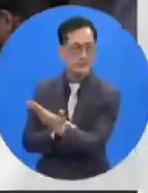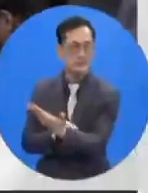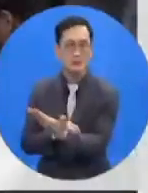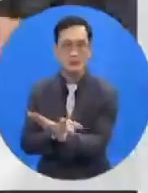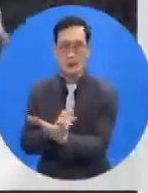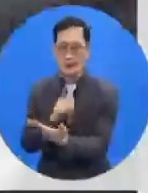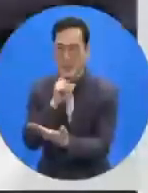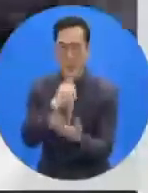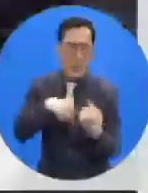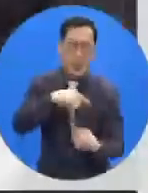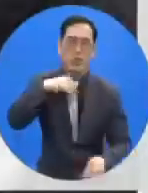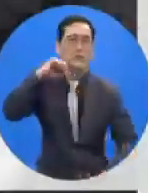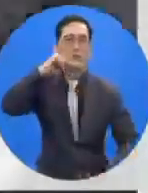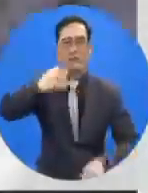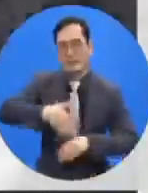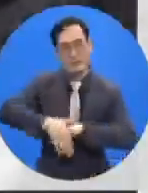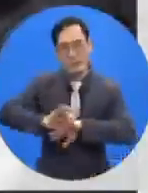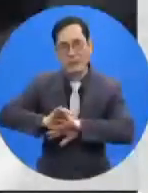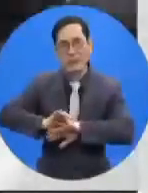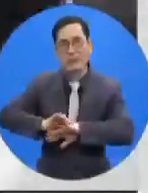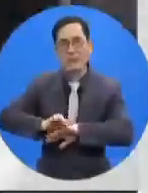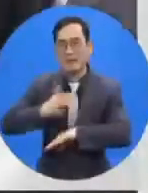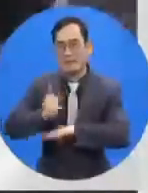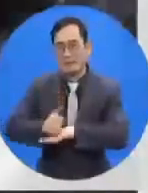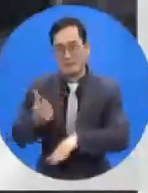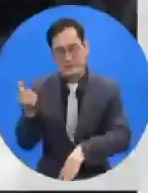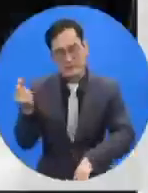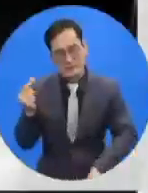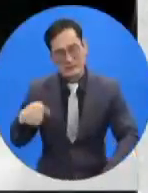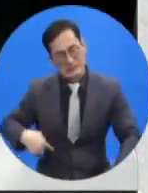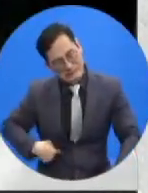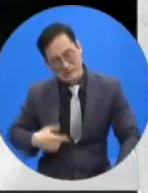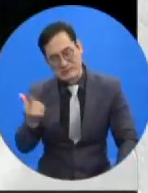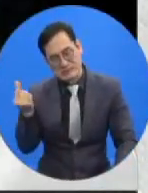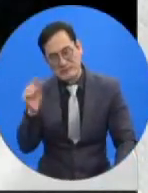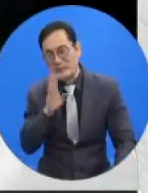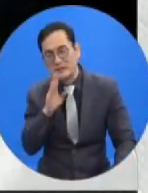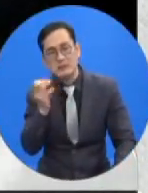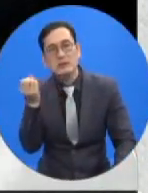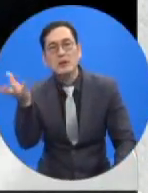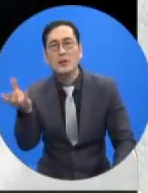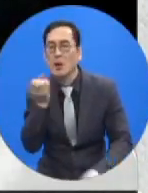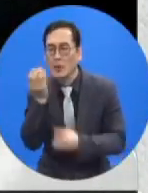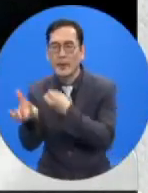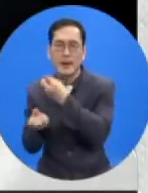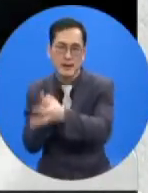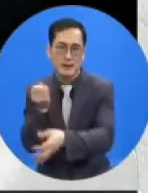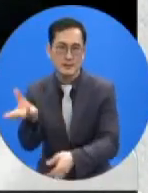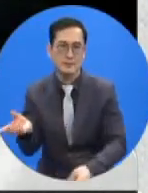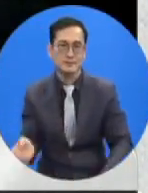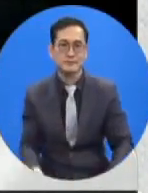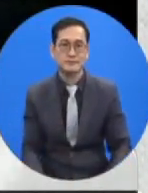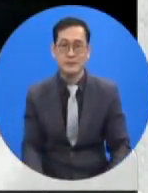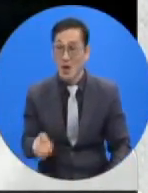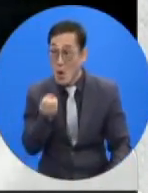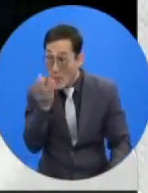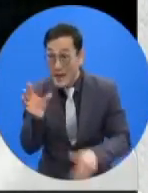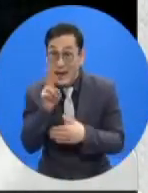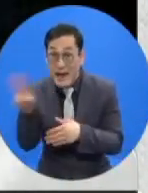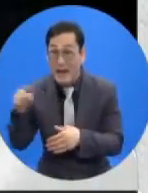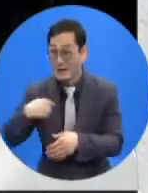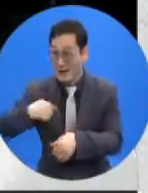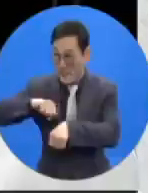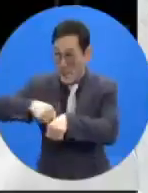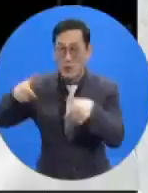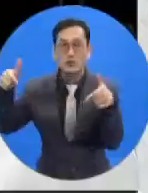그렇게 이제 자기의 증거를 갖다가 증거가 드러난 것에 대해서 이 혐의를 갖다가 자백을 해야 선처를 갖다가 받을